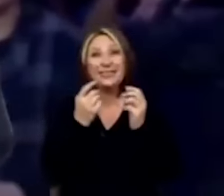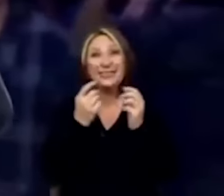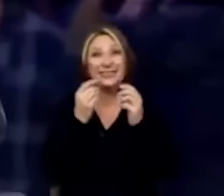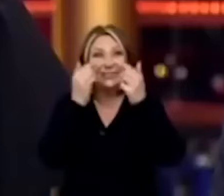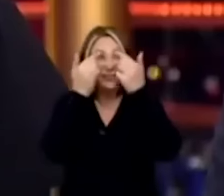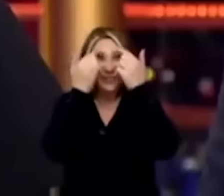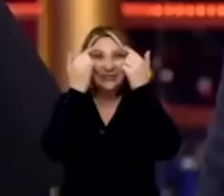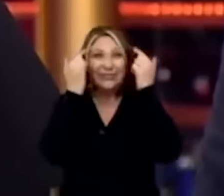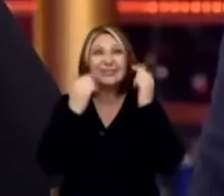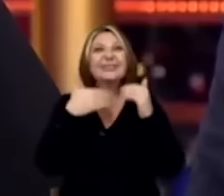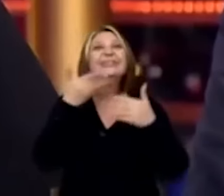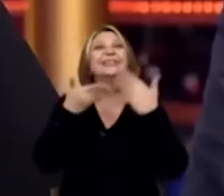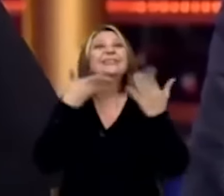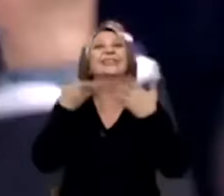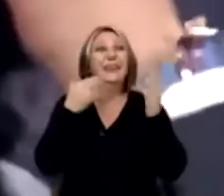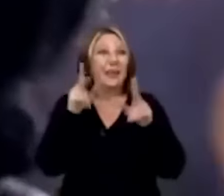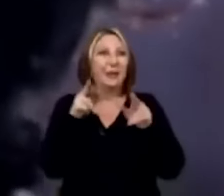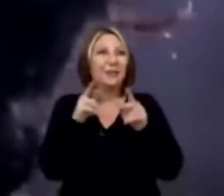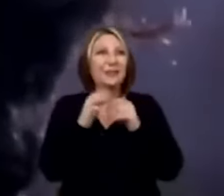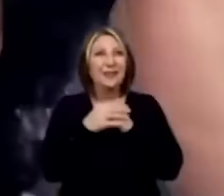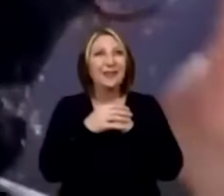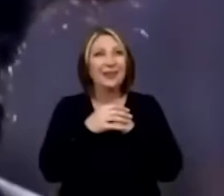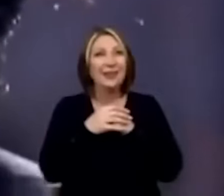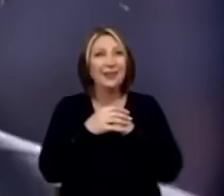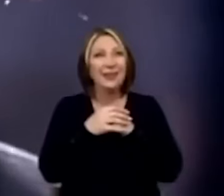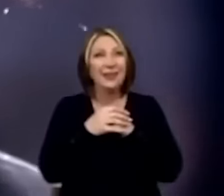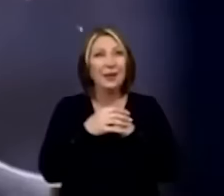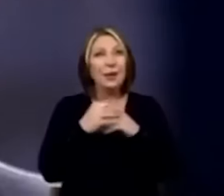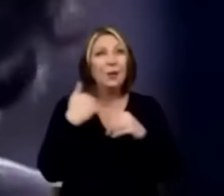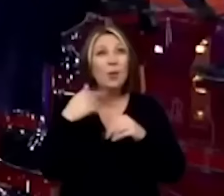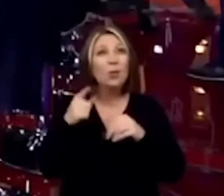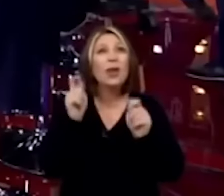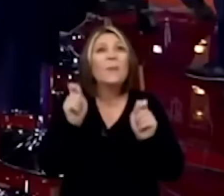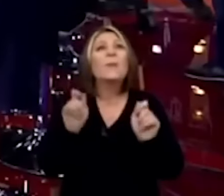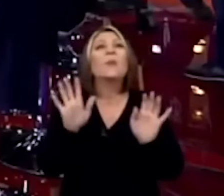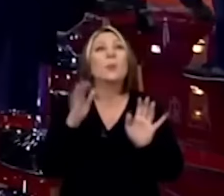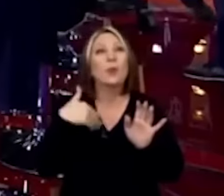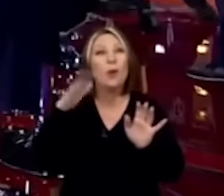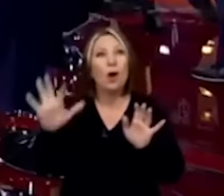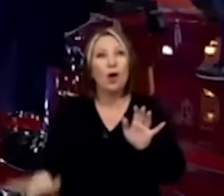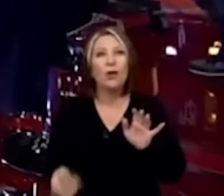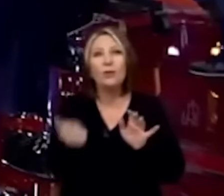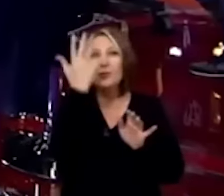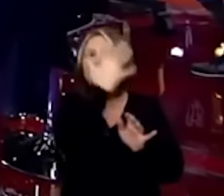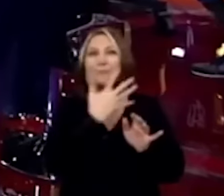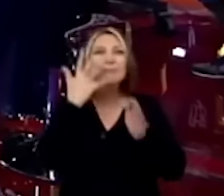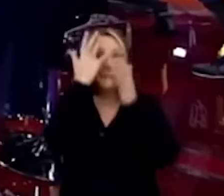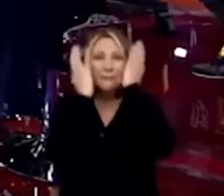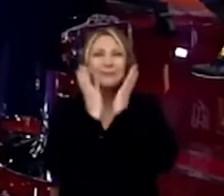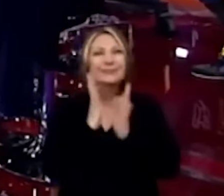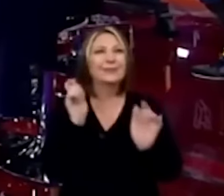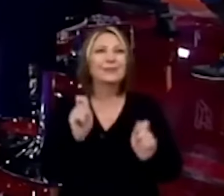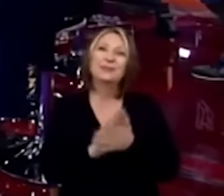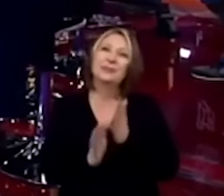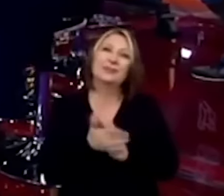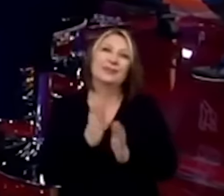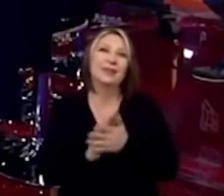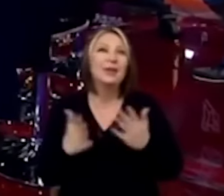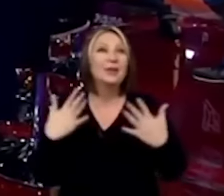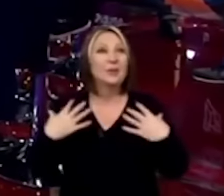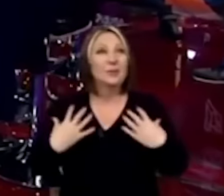şeyler oluyor. Şuradan şöyle bir şeyler oluyor. Falan filan böyle bir şeyler yapılıyor. Ben onları beceremiyorum. Şurada hononok diye alıp övecek diye sürüyorum.